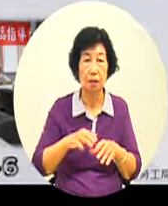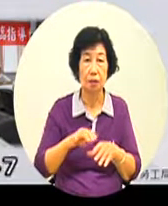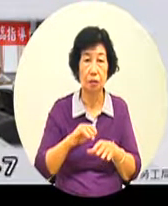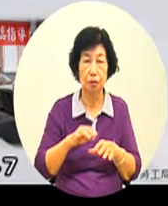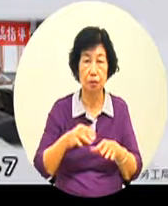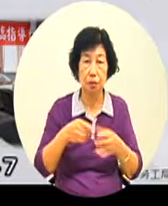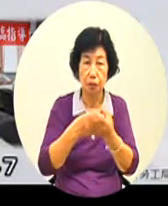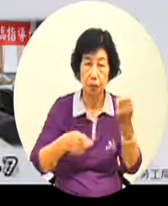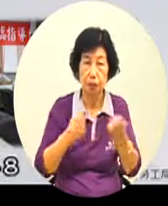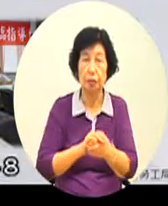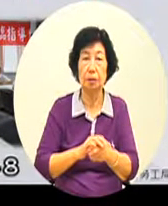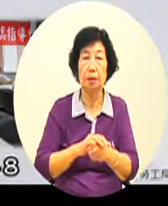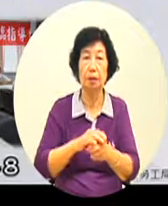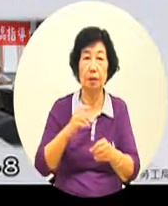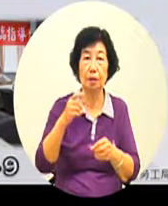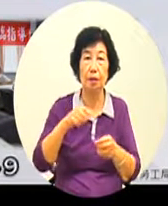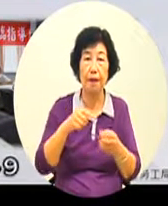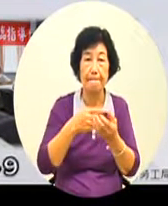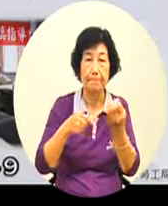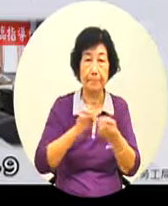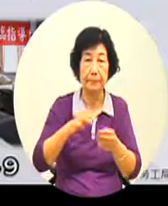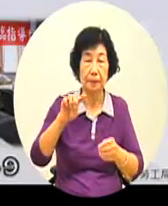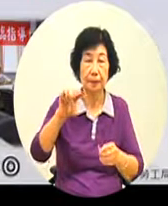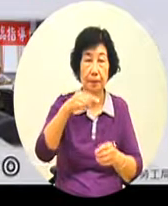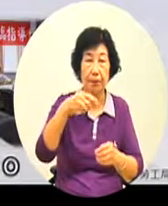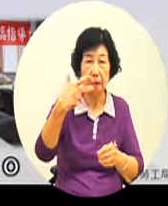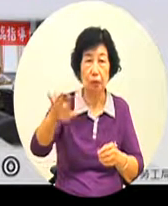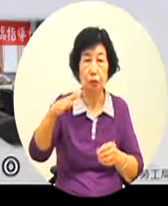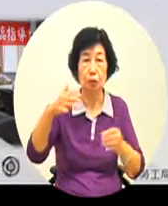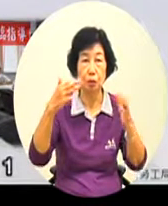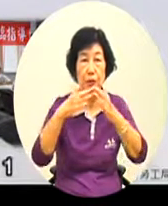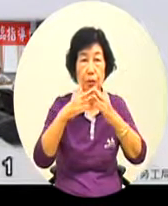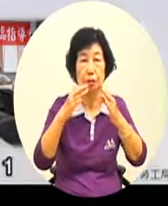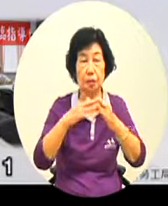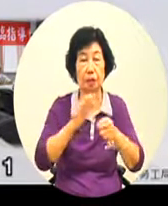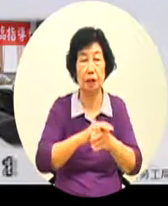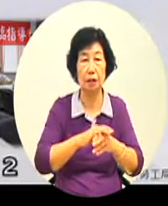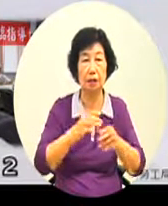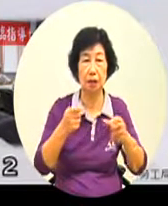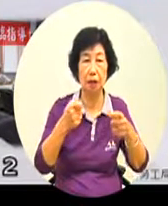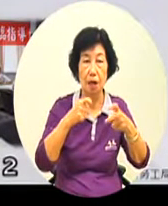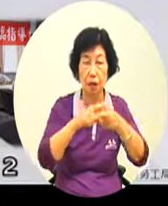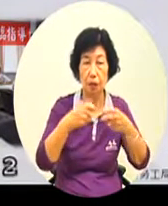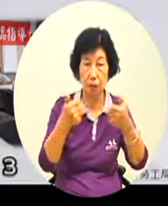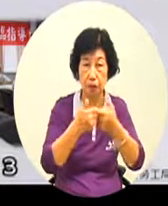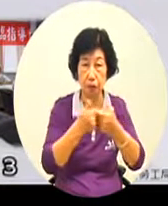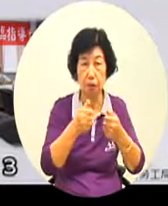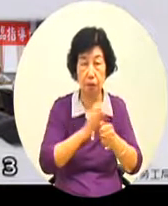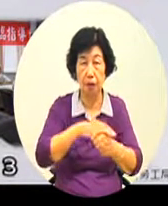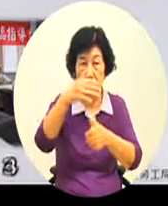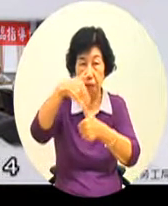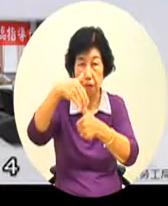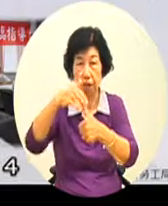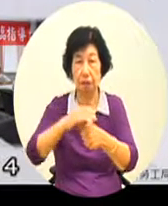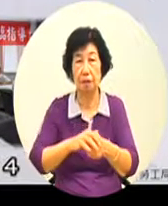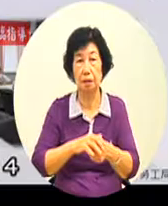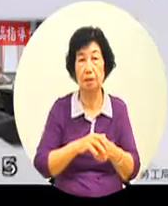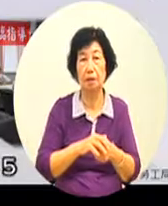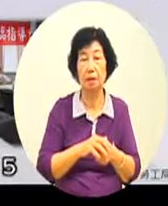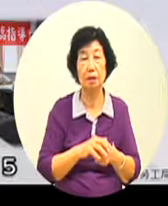854家的各类型工会，我们也辅导这些各级工会召开，依法召开了1932会